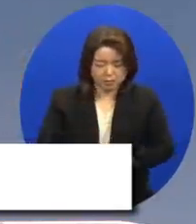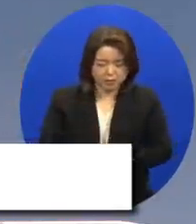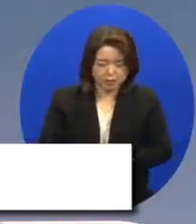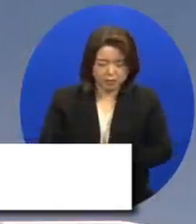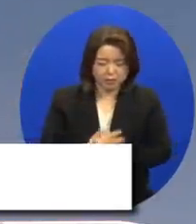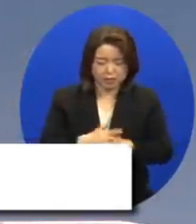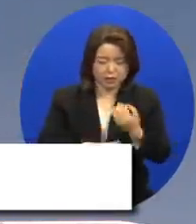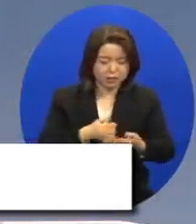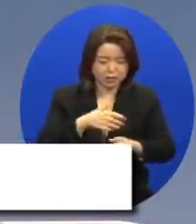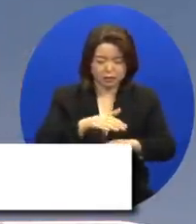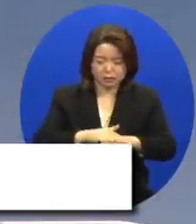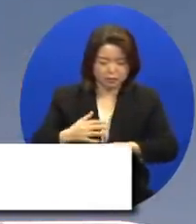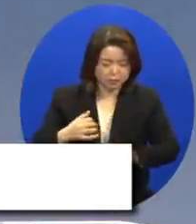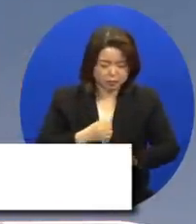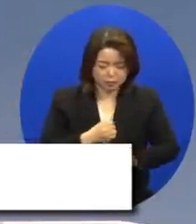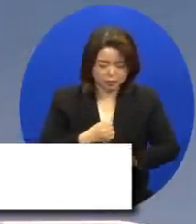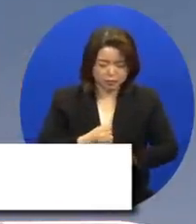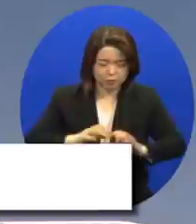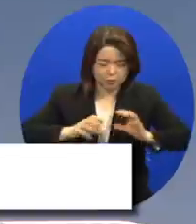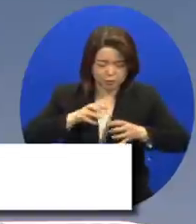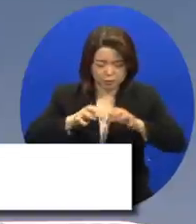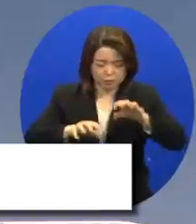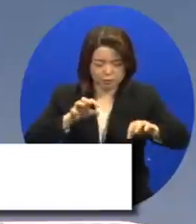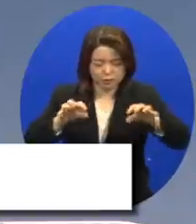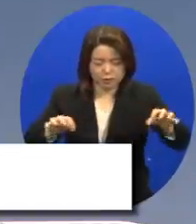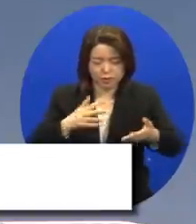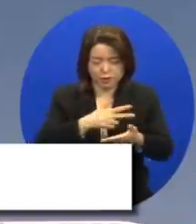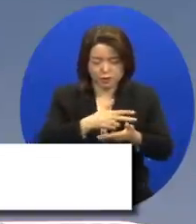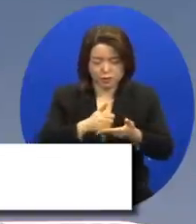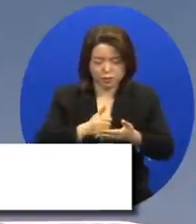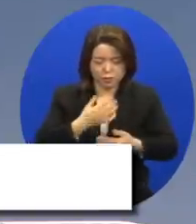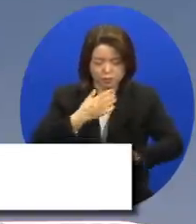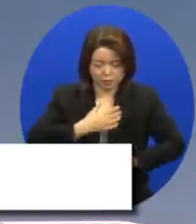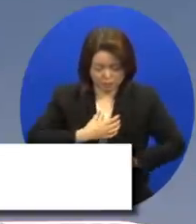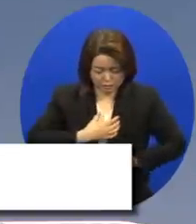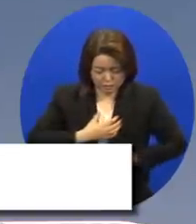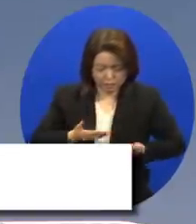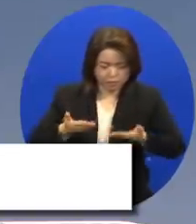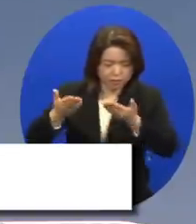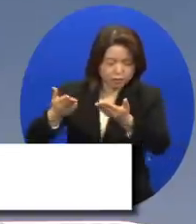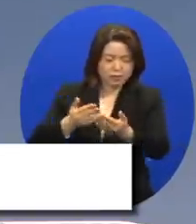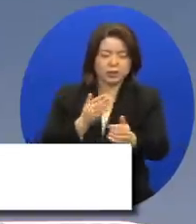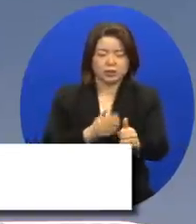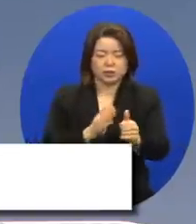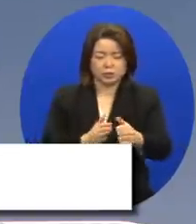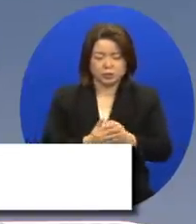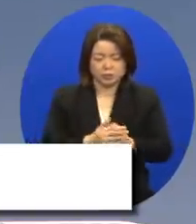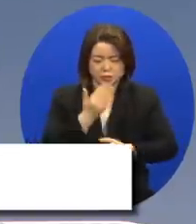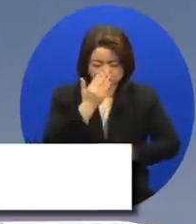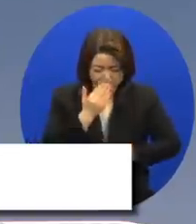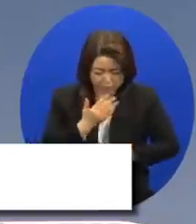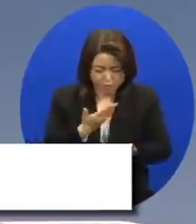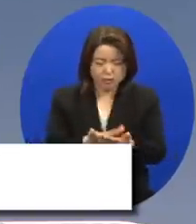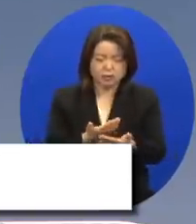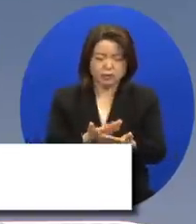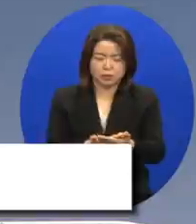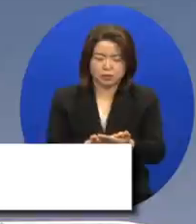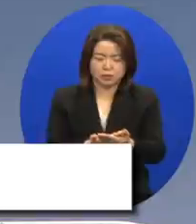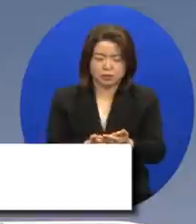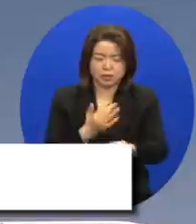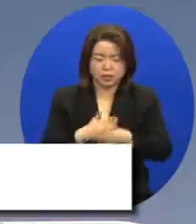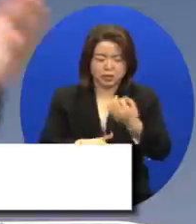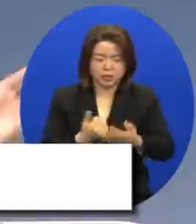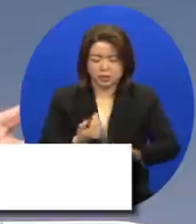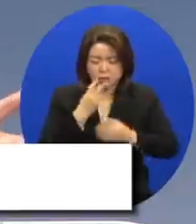하나님의 손으로 열방이 주님을 경외하게 하소서 겸손하게 하소서 하나님의